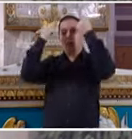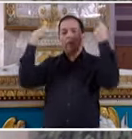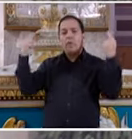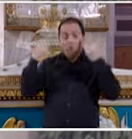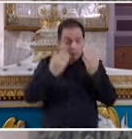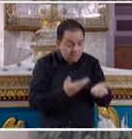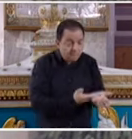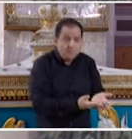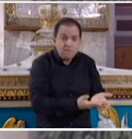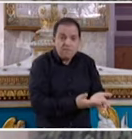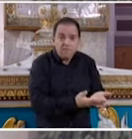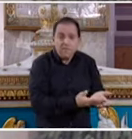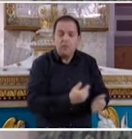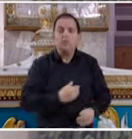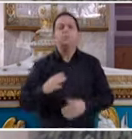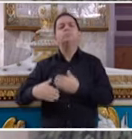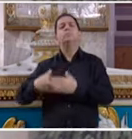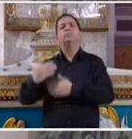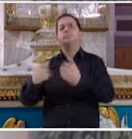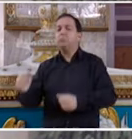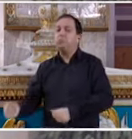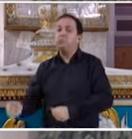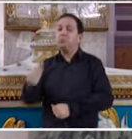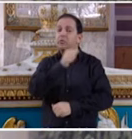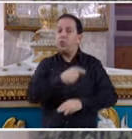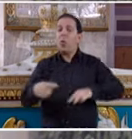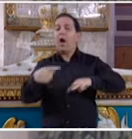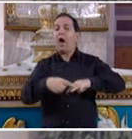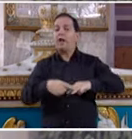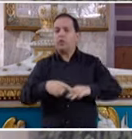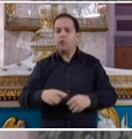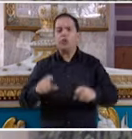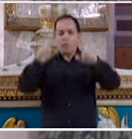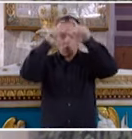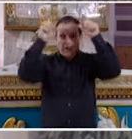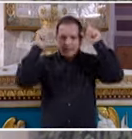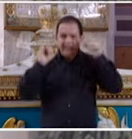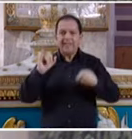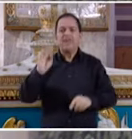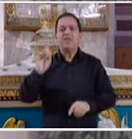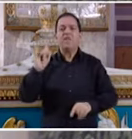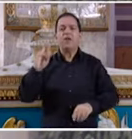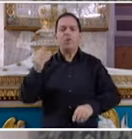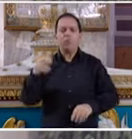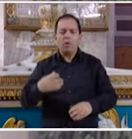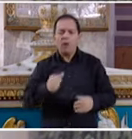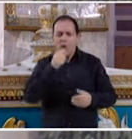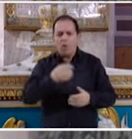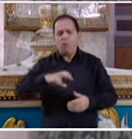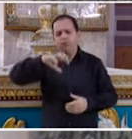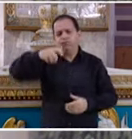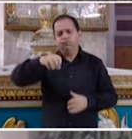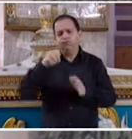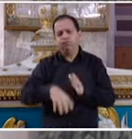νερό. Αργότερα, όταν ξαναήρθα στο Άγιο Όρος, στη σκήτη των Ιβύρων, τα πράγματα άλλαξαν. Εκεί υπήρχε άφθονο νερό.